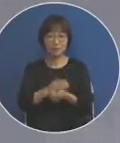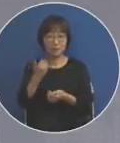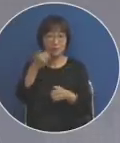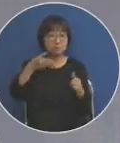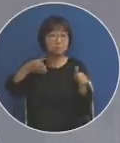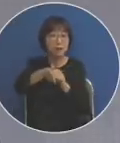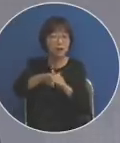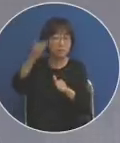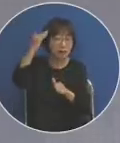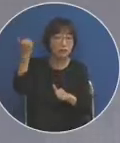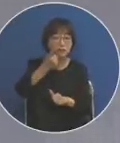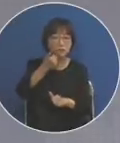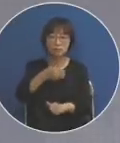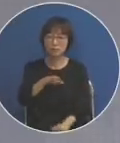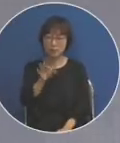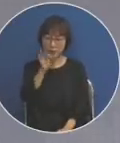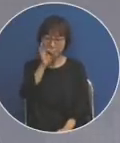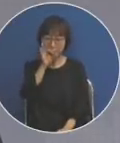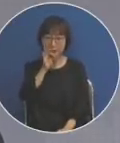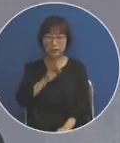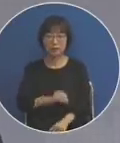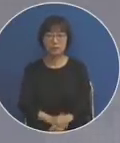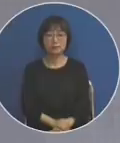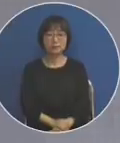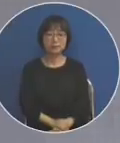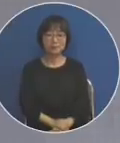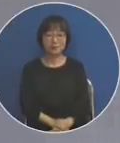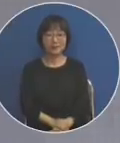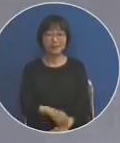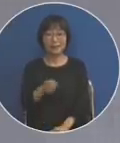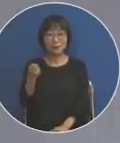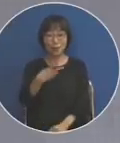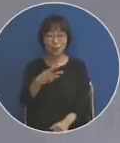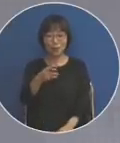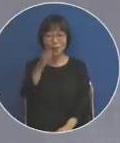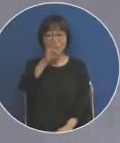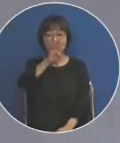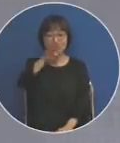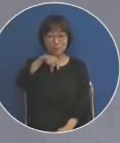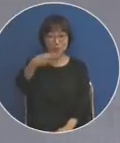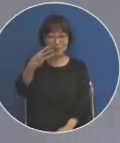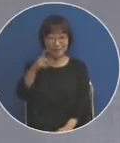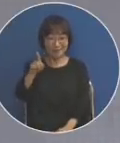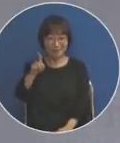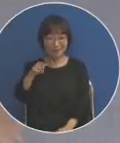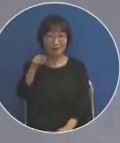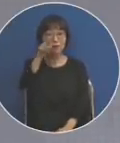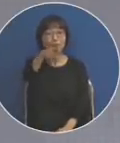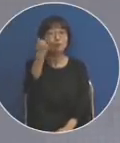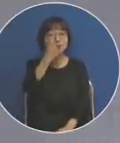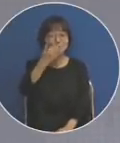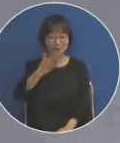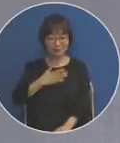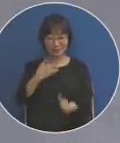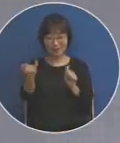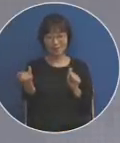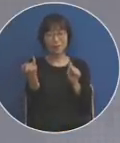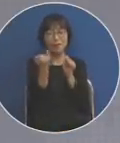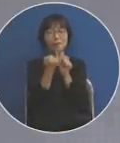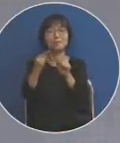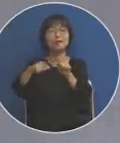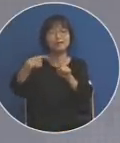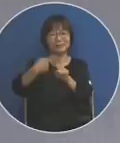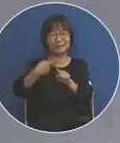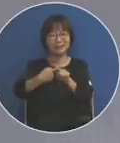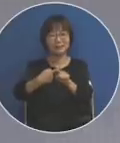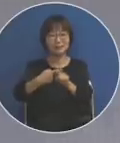And so there's no one to 두려워하지 attack 말라. You. Do not be afraid. 너는 나와 결혼한 여자와 같다. And you're like a woman who I might have married with. 뚫어라. You're like Bula.